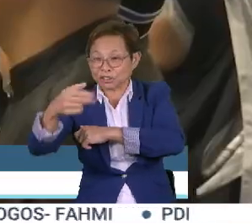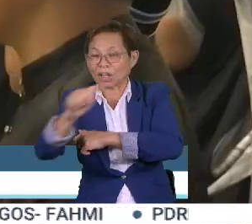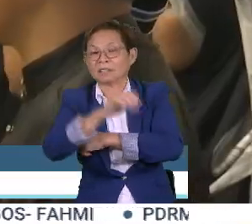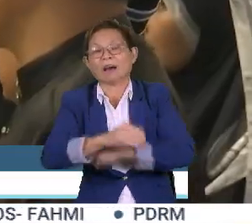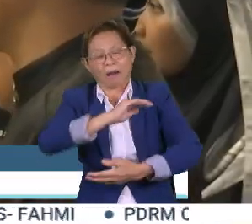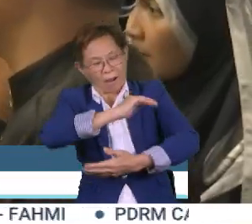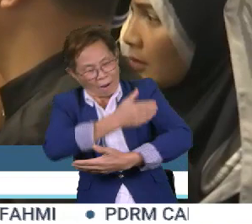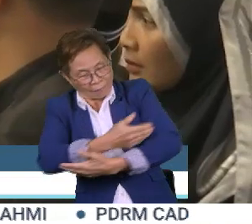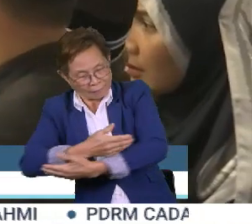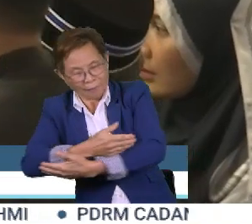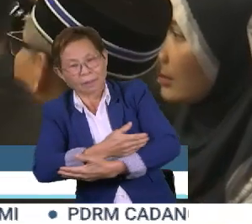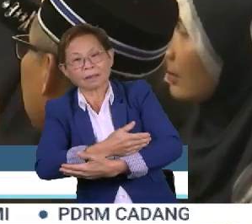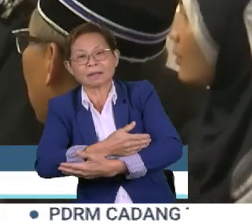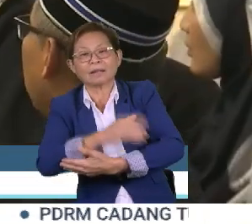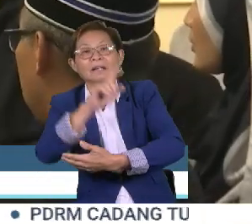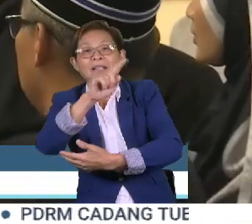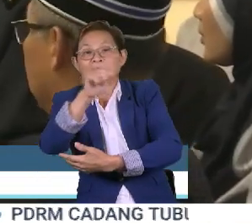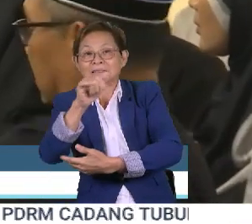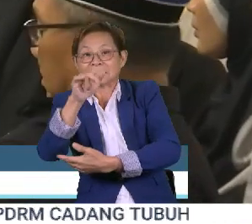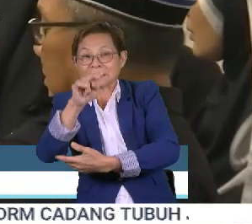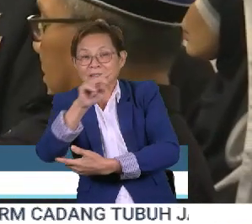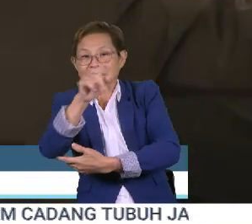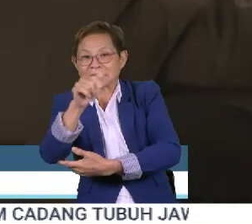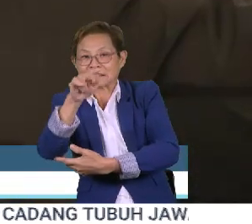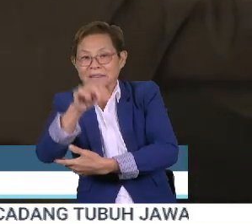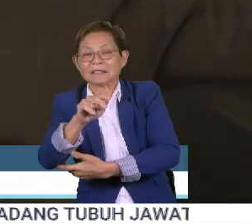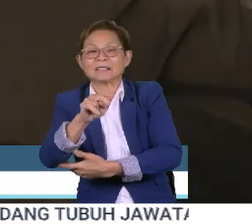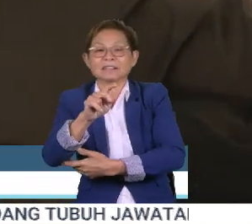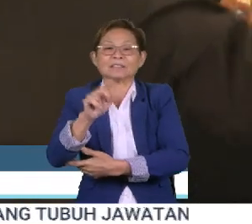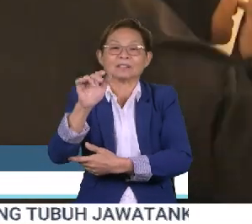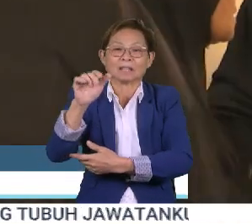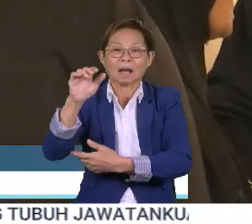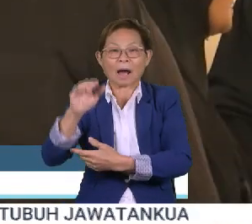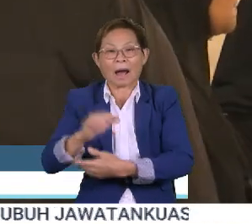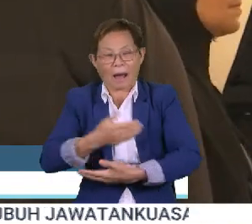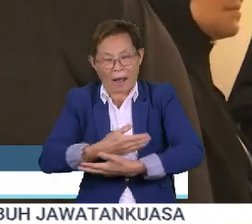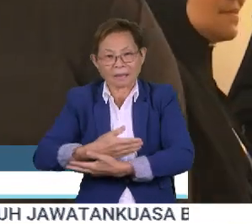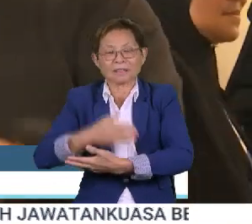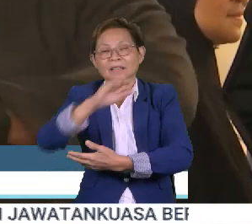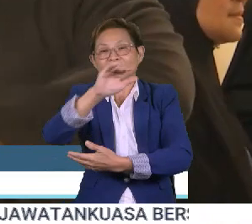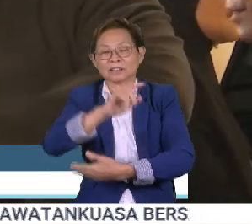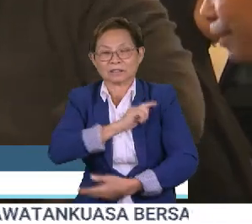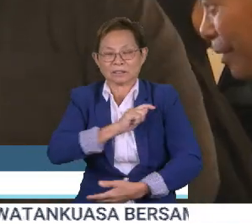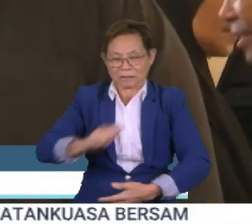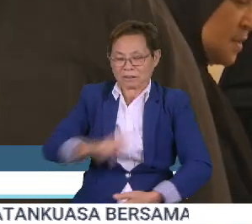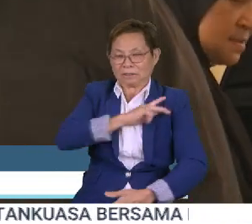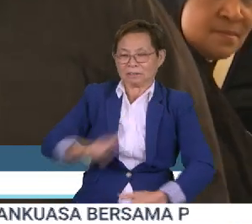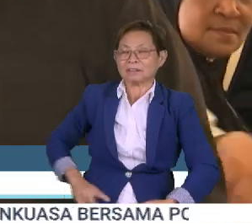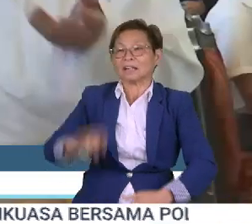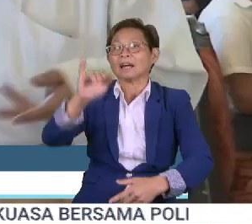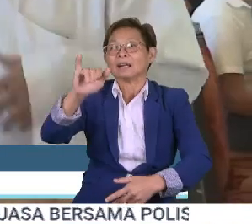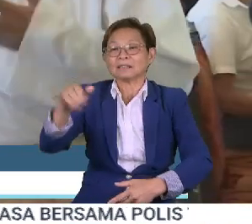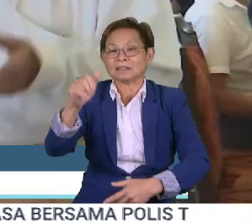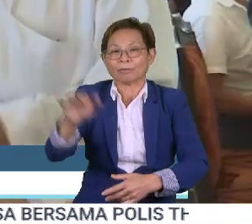serta nada tungku Zain Al Abidin di tuanku muhri istri peradaban Tri Datuk Sri Ismail